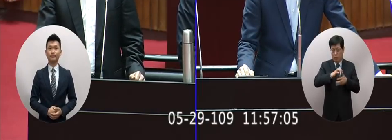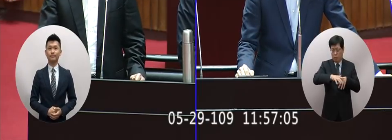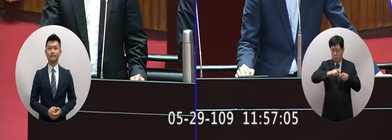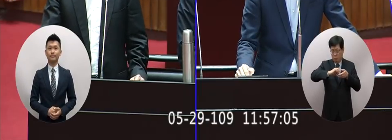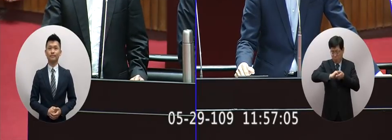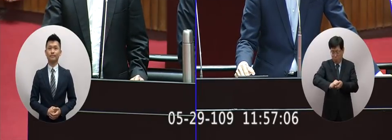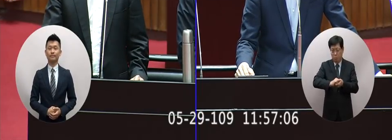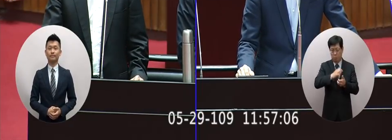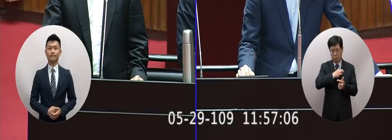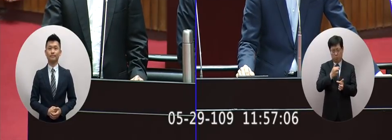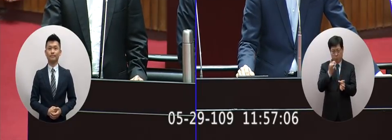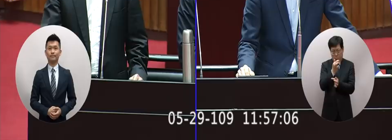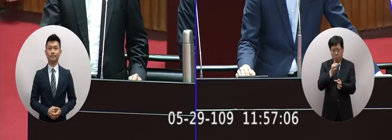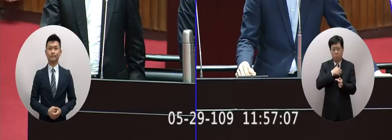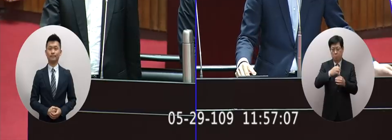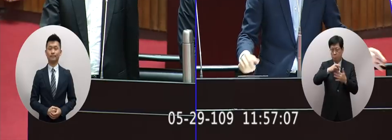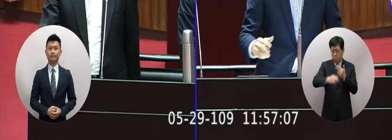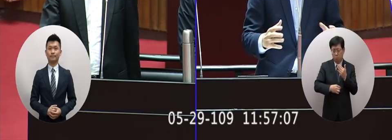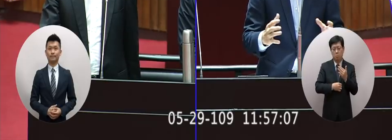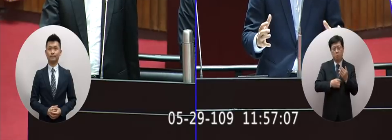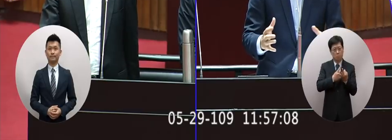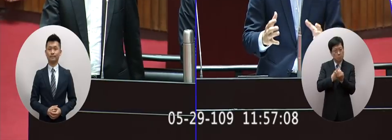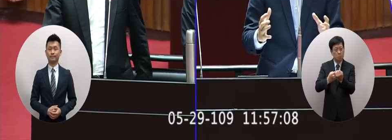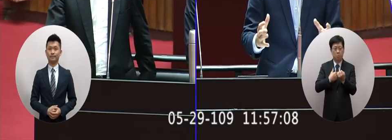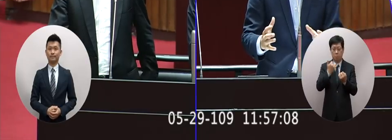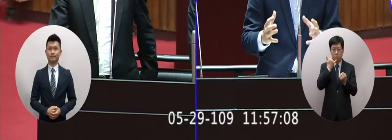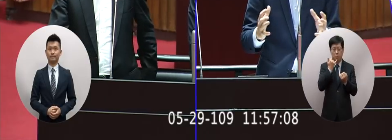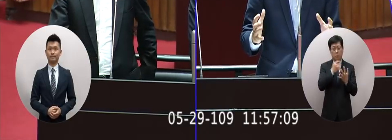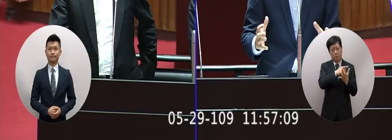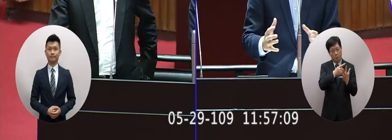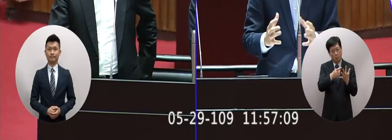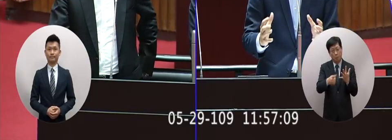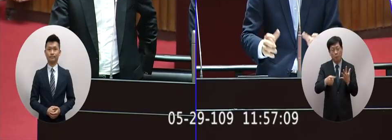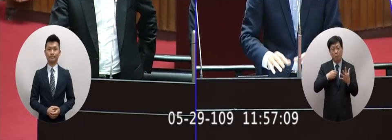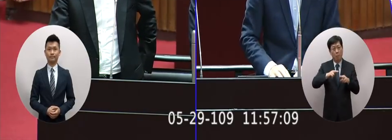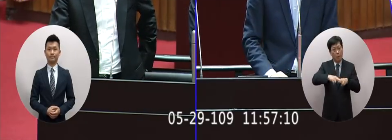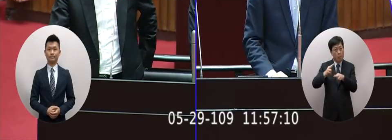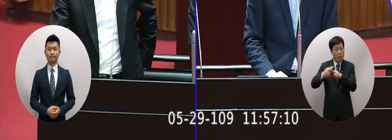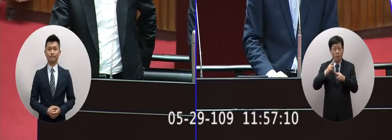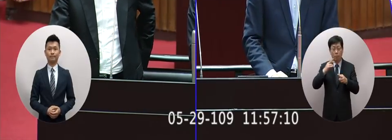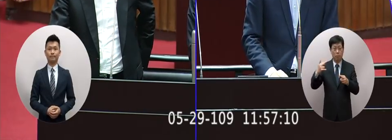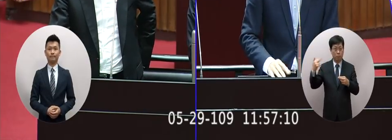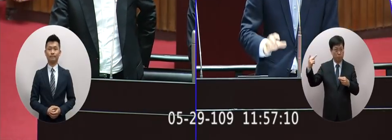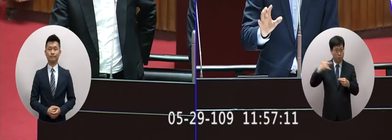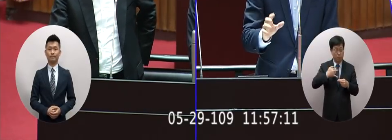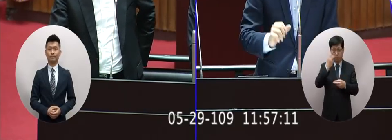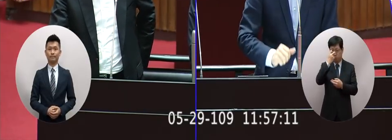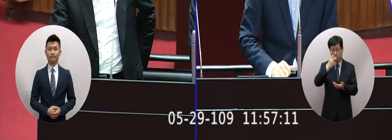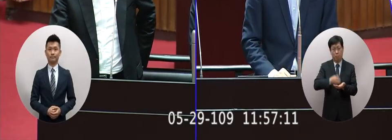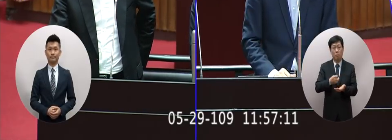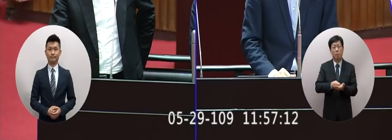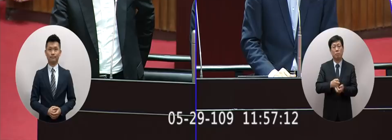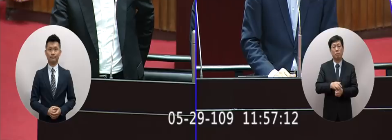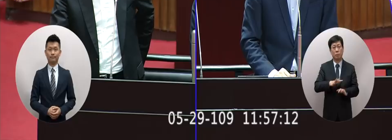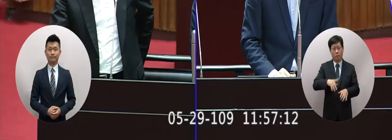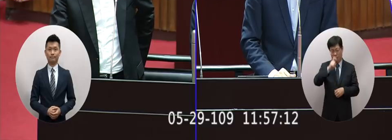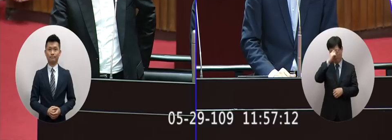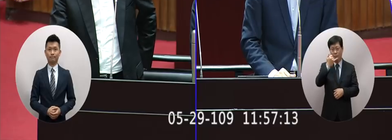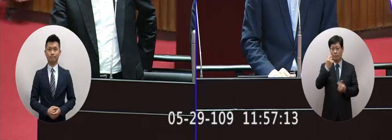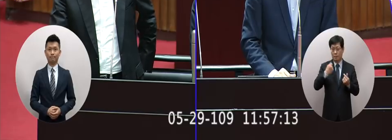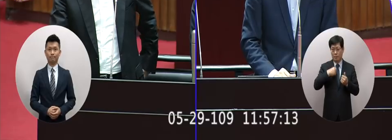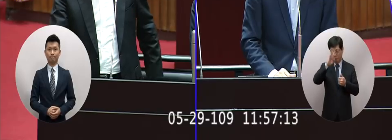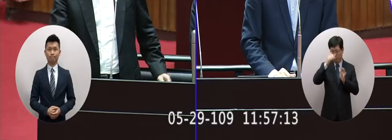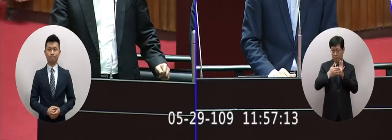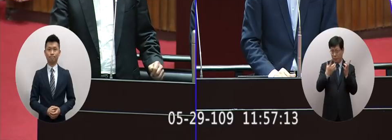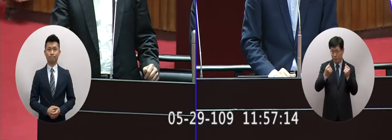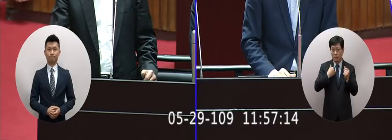定出一个标准，跟设定一些条件，怎么样逐步的慢慢松绑我们边境管制。但我希望说，可以像我们防疫一